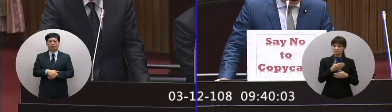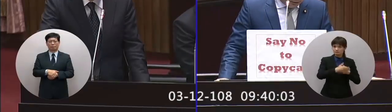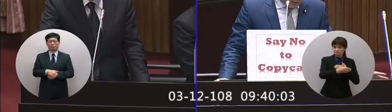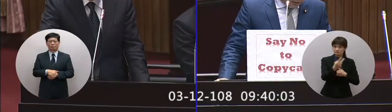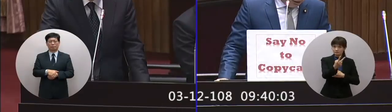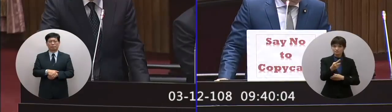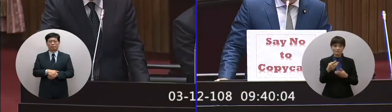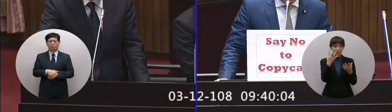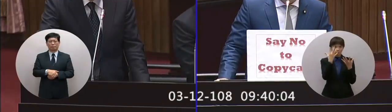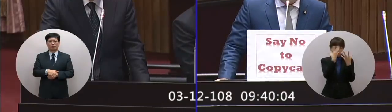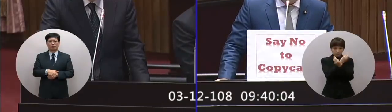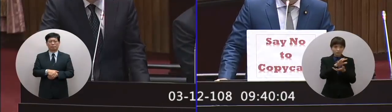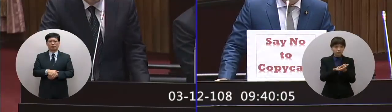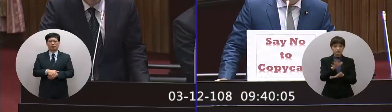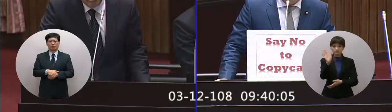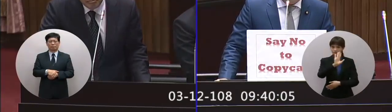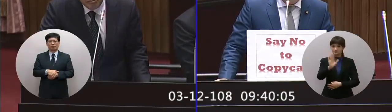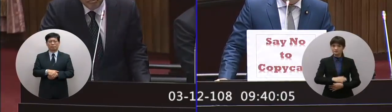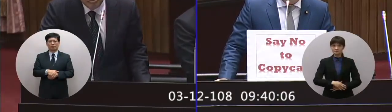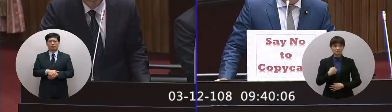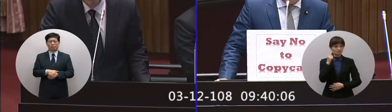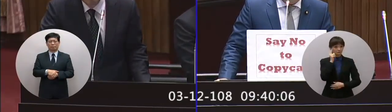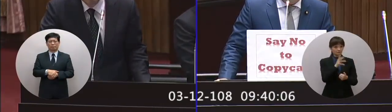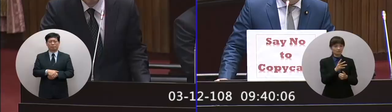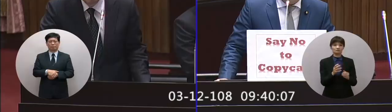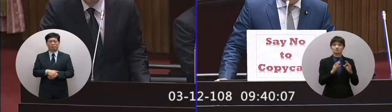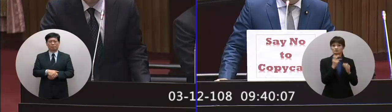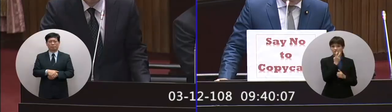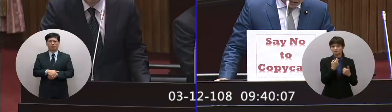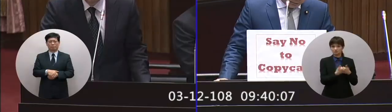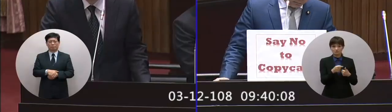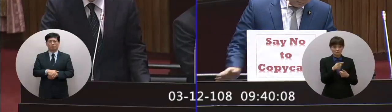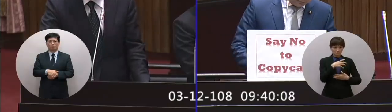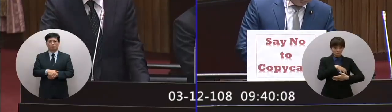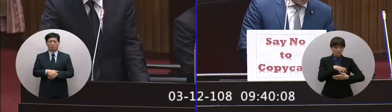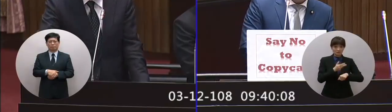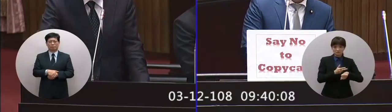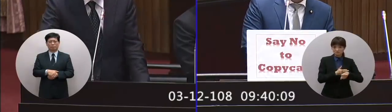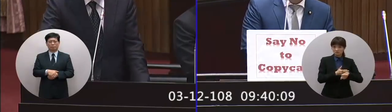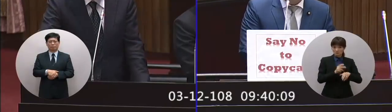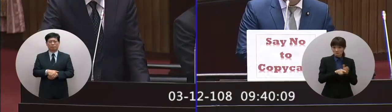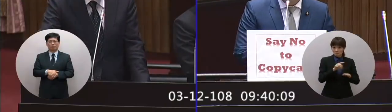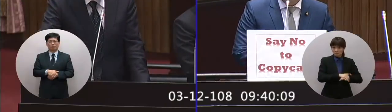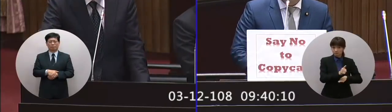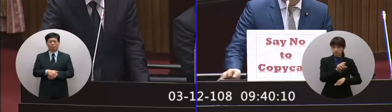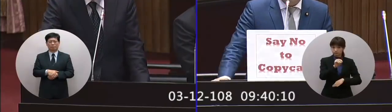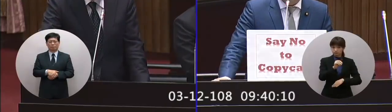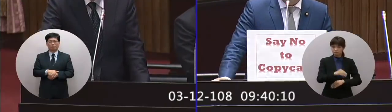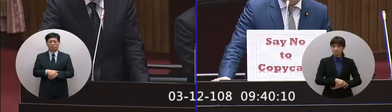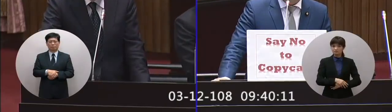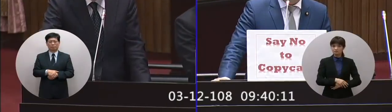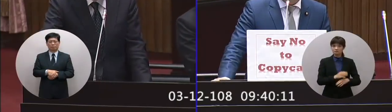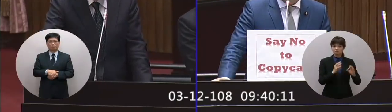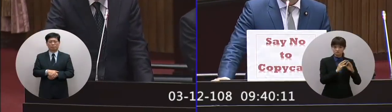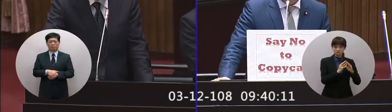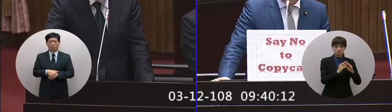搞混了。主委，请问一下，你金管会里面有科技背景的人吗？金管会有能力管好